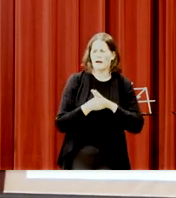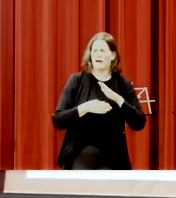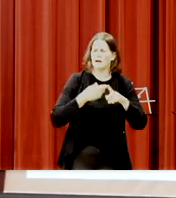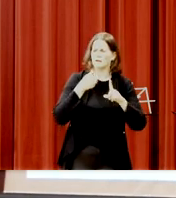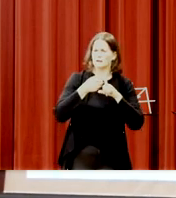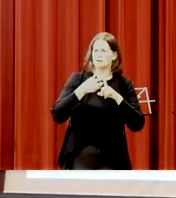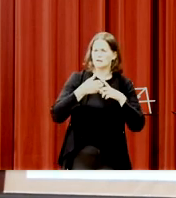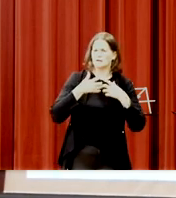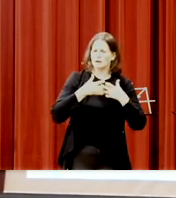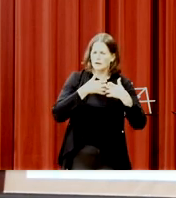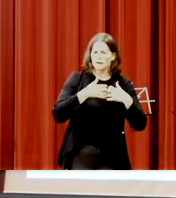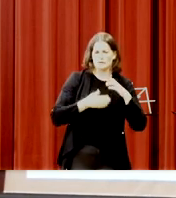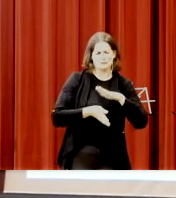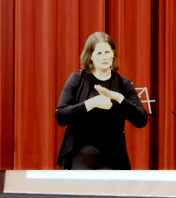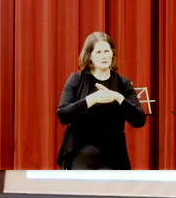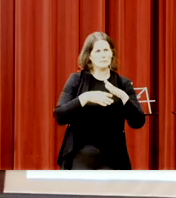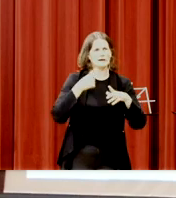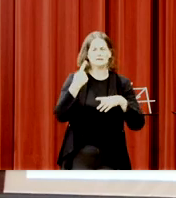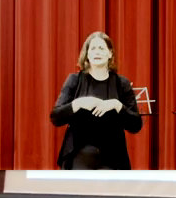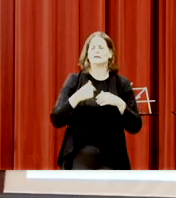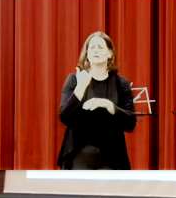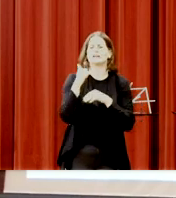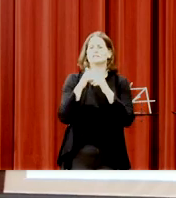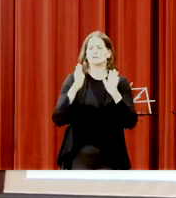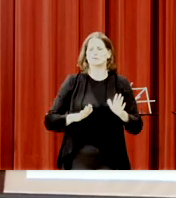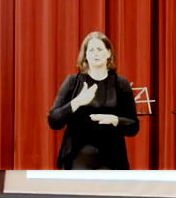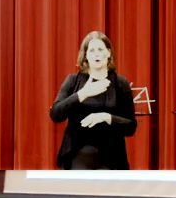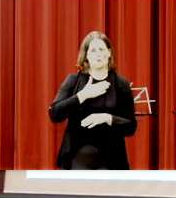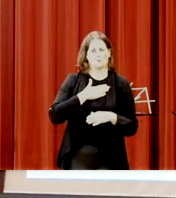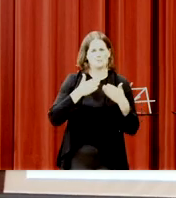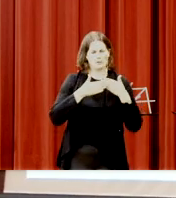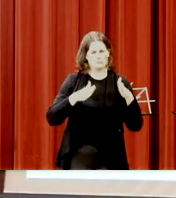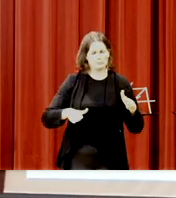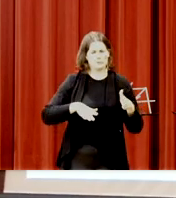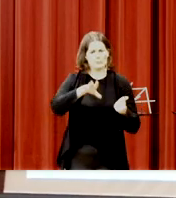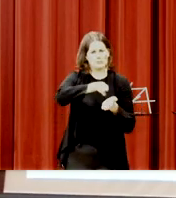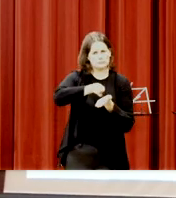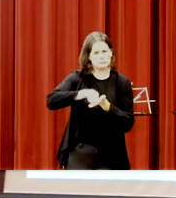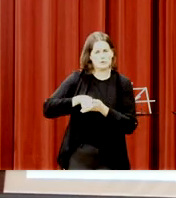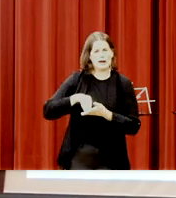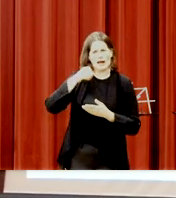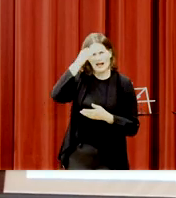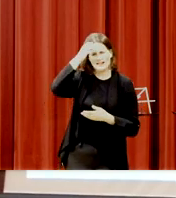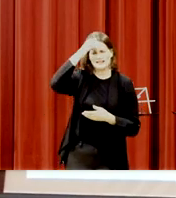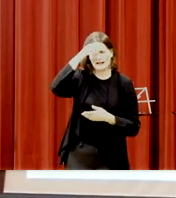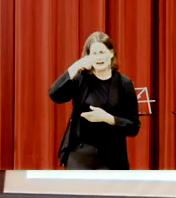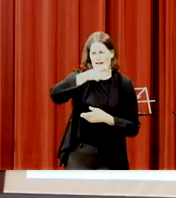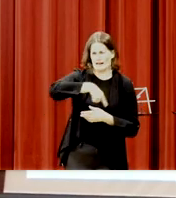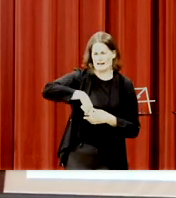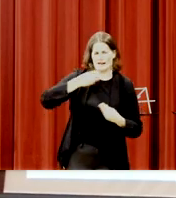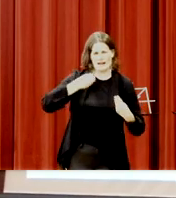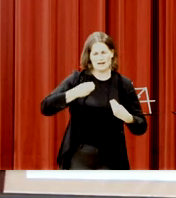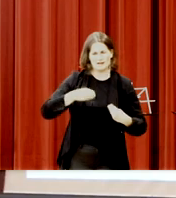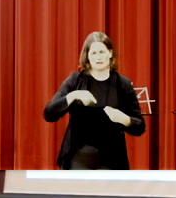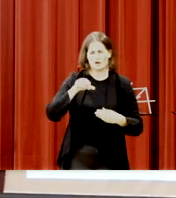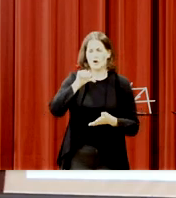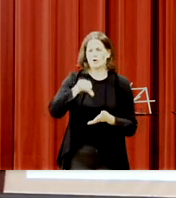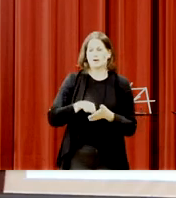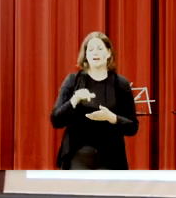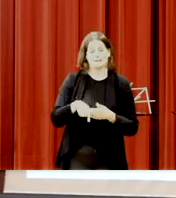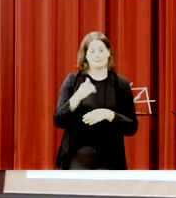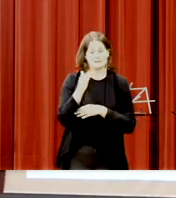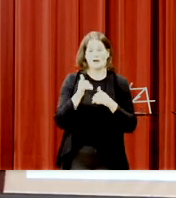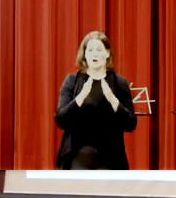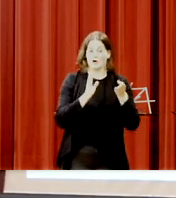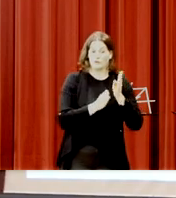aquesta institució no només forma joves en el coneixement i les habilitats per afrontar aquests reptes del futur, sinó que ho fa a